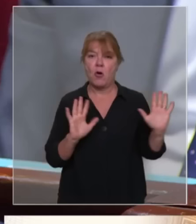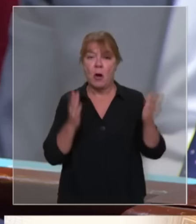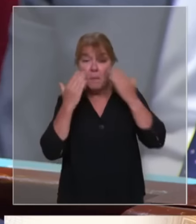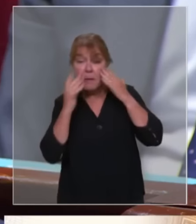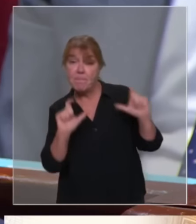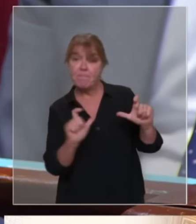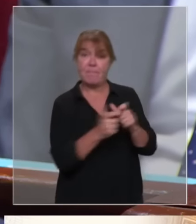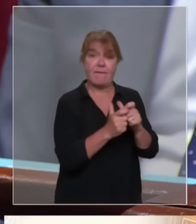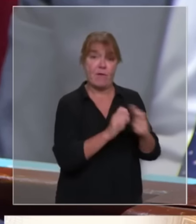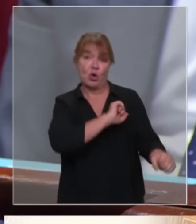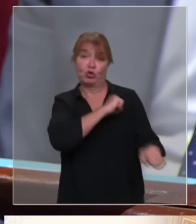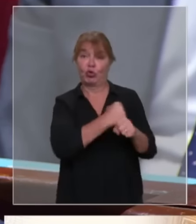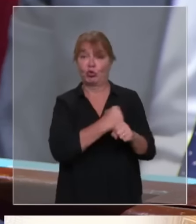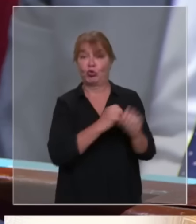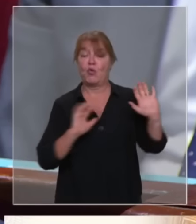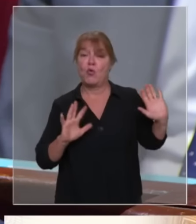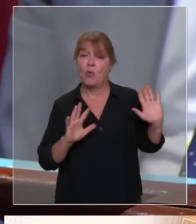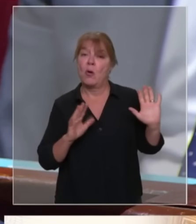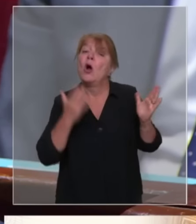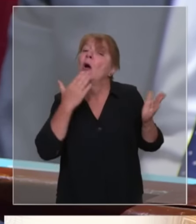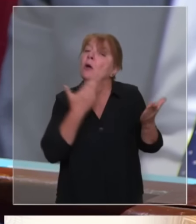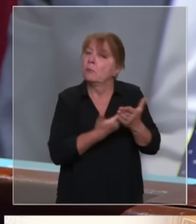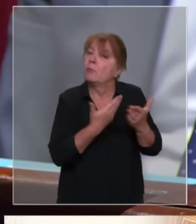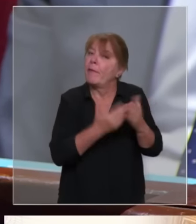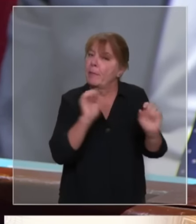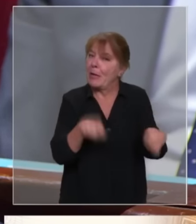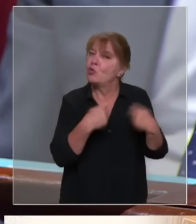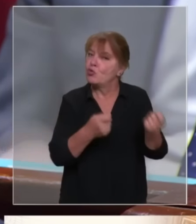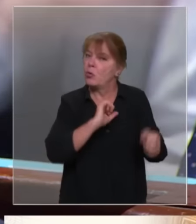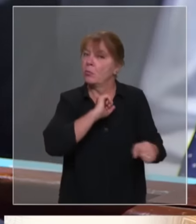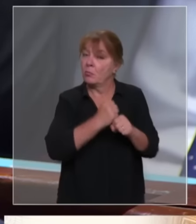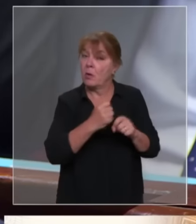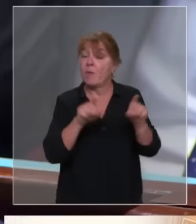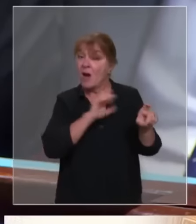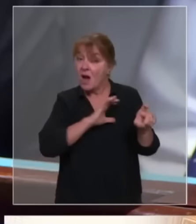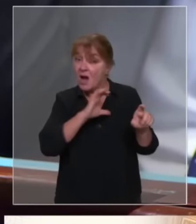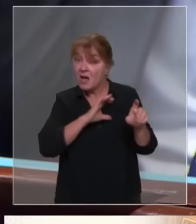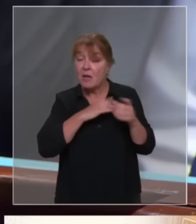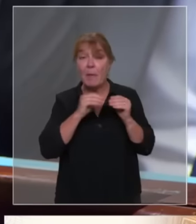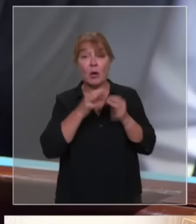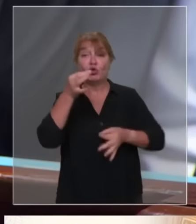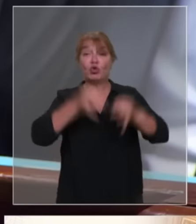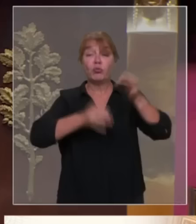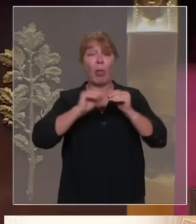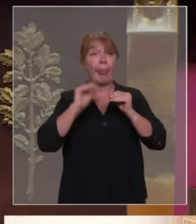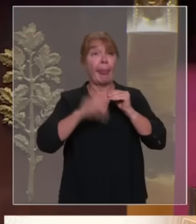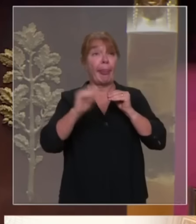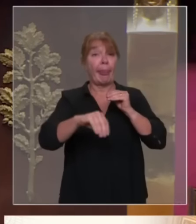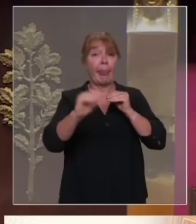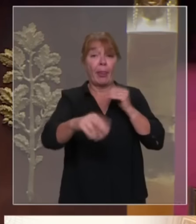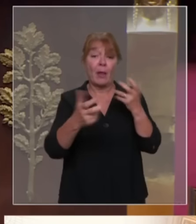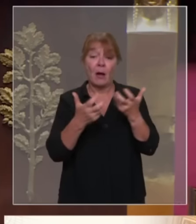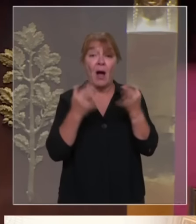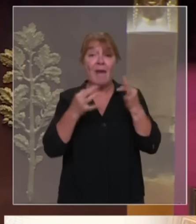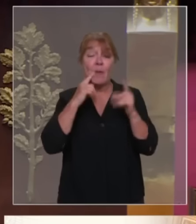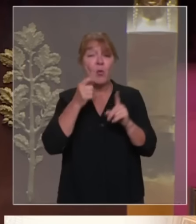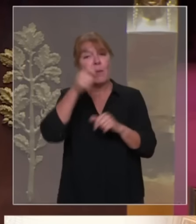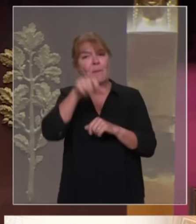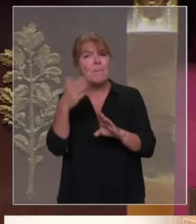sont justifiées. Nous devons nous attaquer de manière volontariste à la réduction des délais de jugement, particulièrement pour les